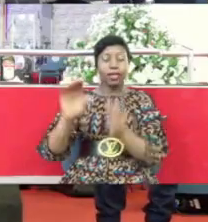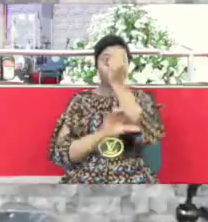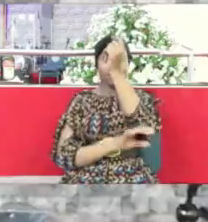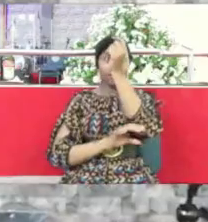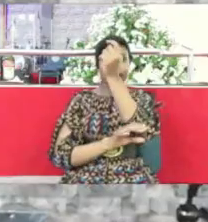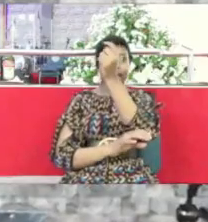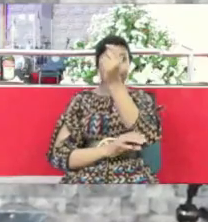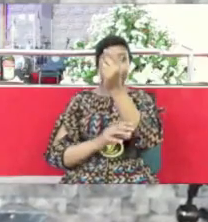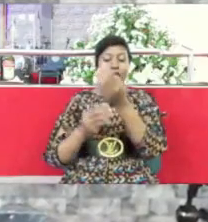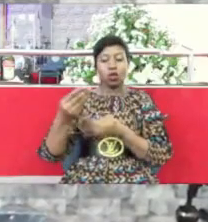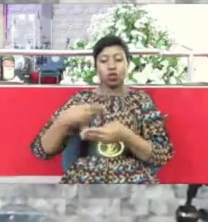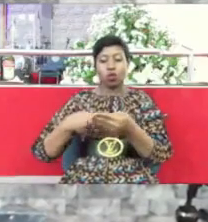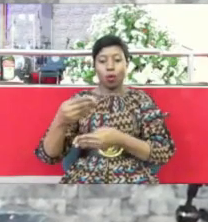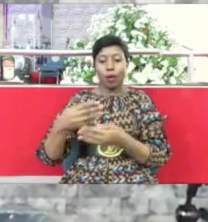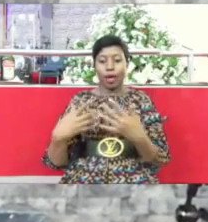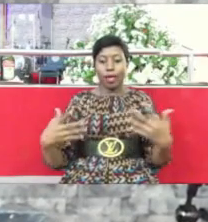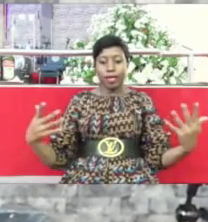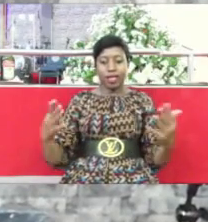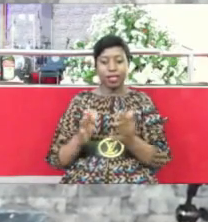umenunua suti.